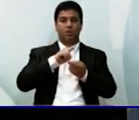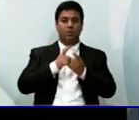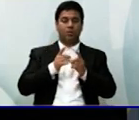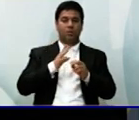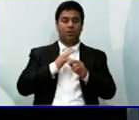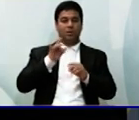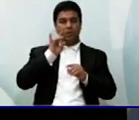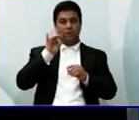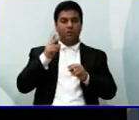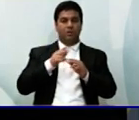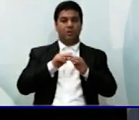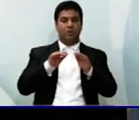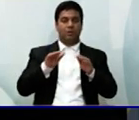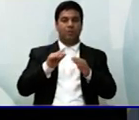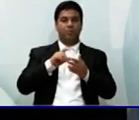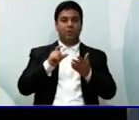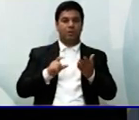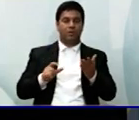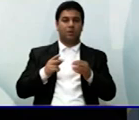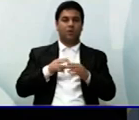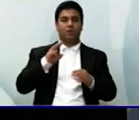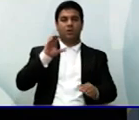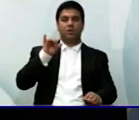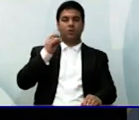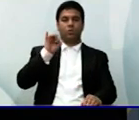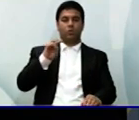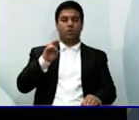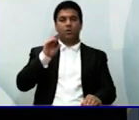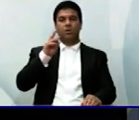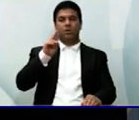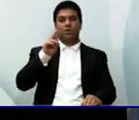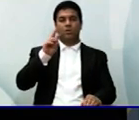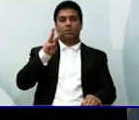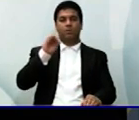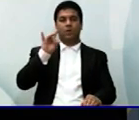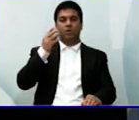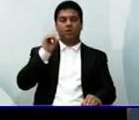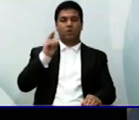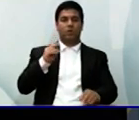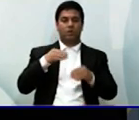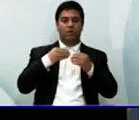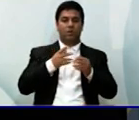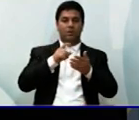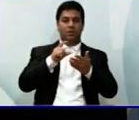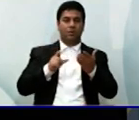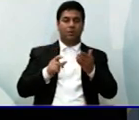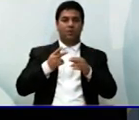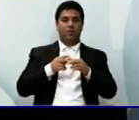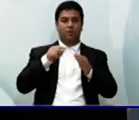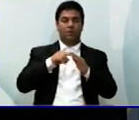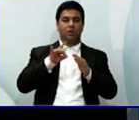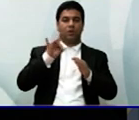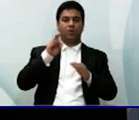известный детский писатель и поэт Самуил Яковлевич Маршак, дав стихотворению